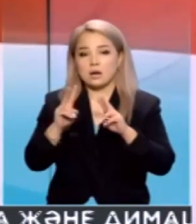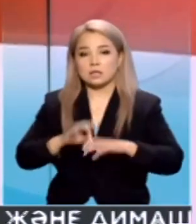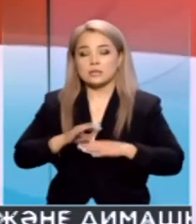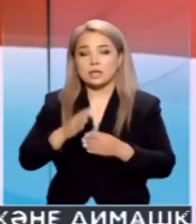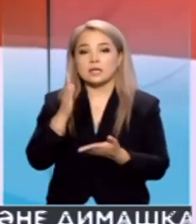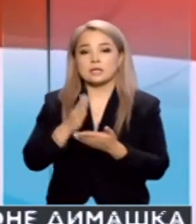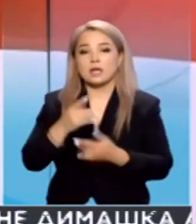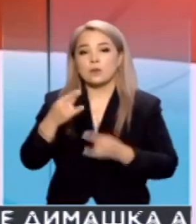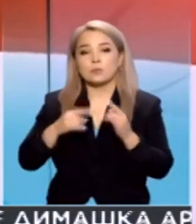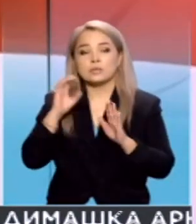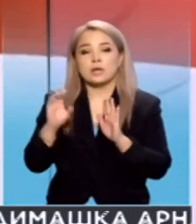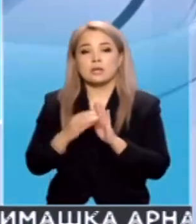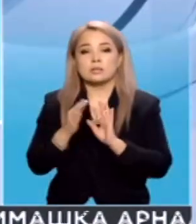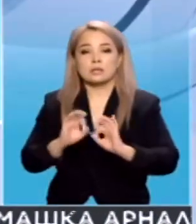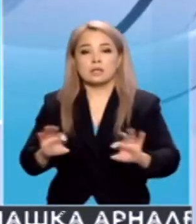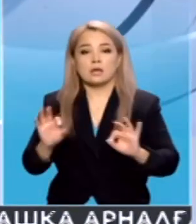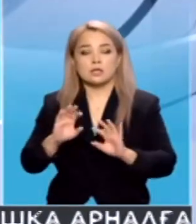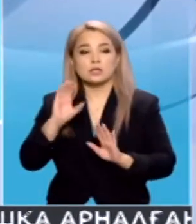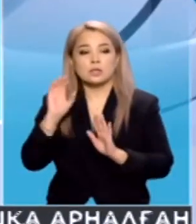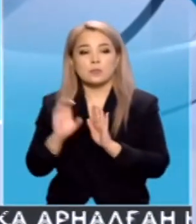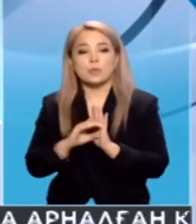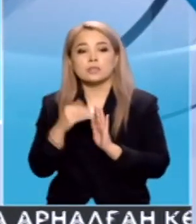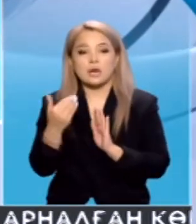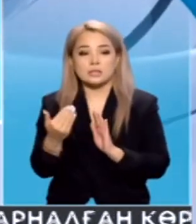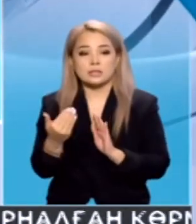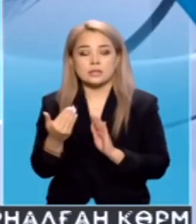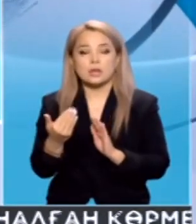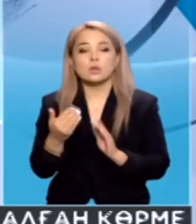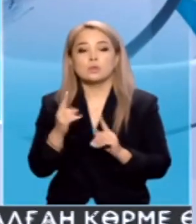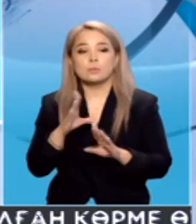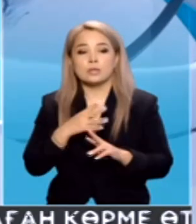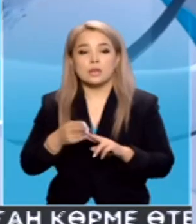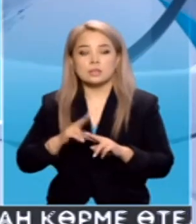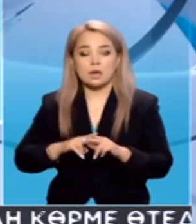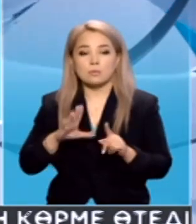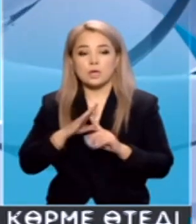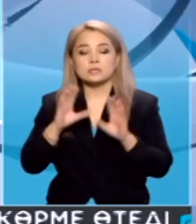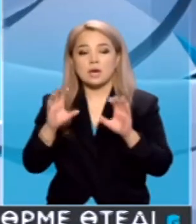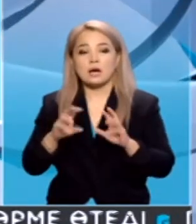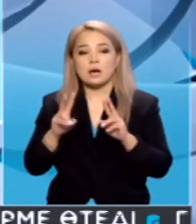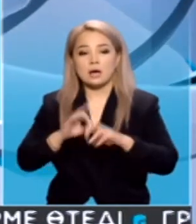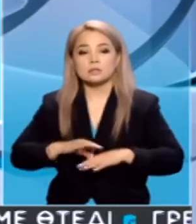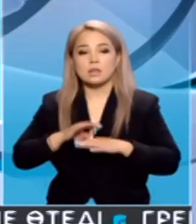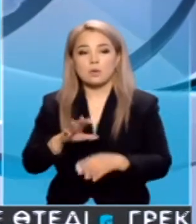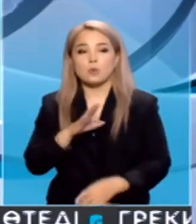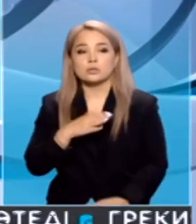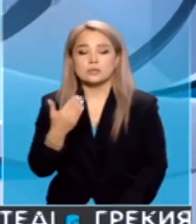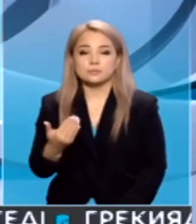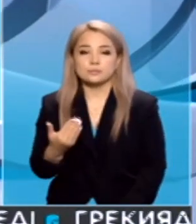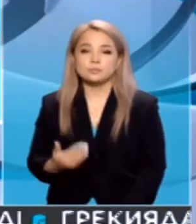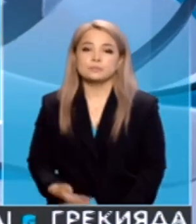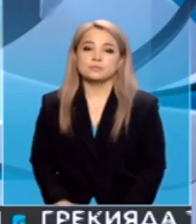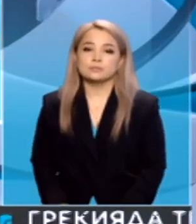эфирге қосылған әріптесім Берік Көшербай баяндап берсін. Берік, сонымен бүгін қандай заңдар қаралып жатыр?